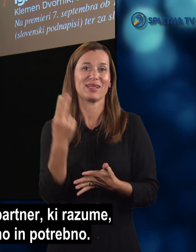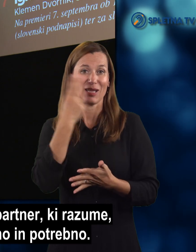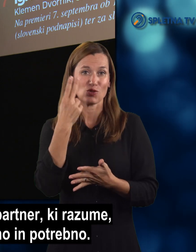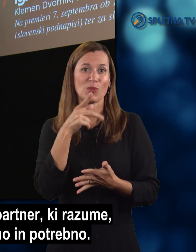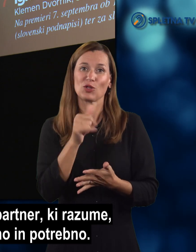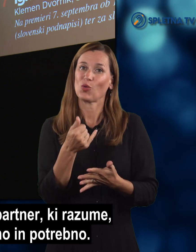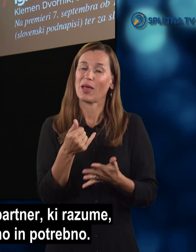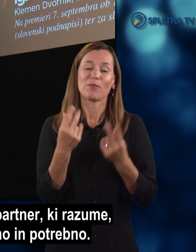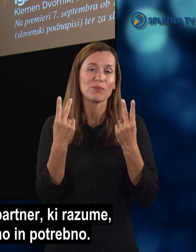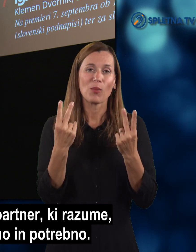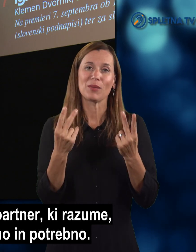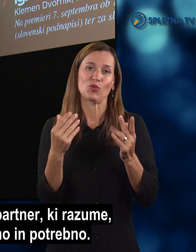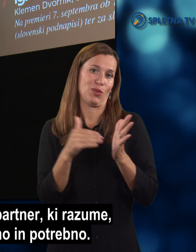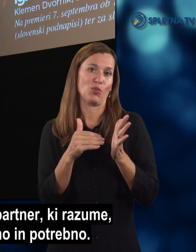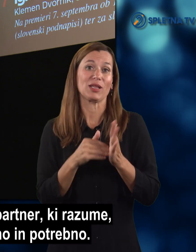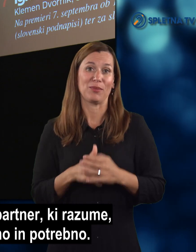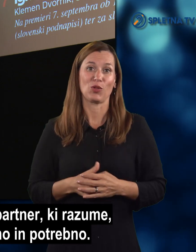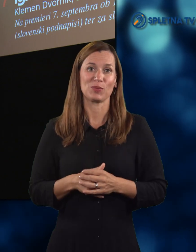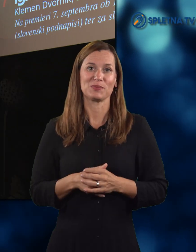je to pomembno in potrebno.